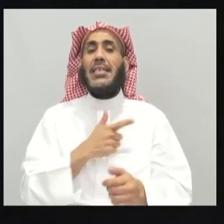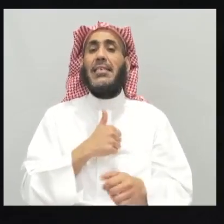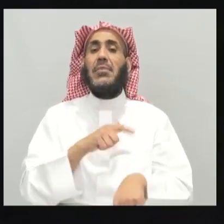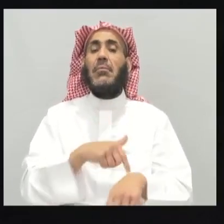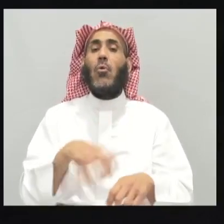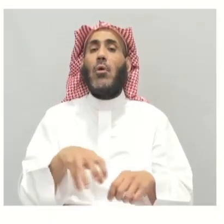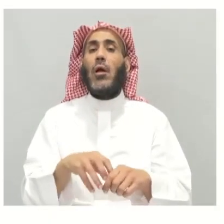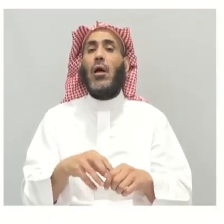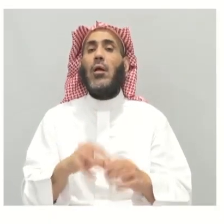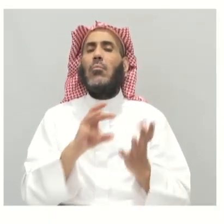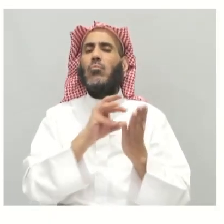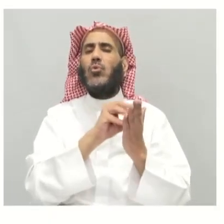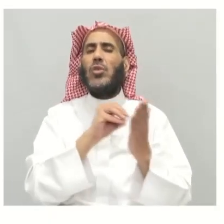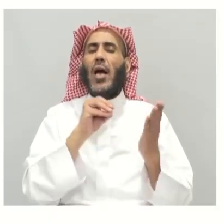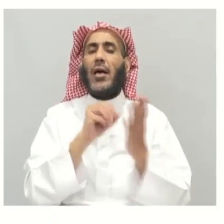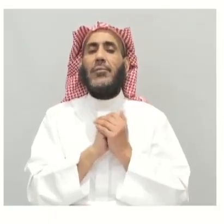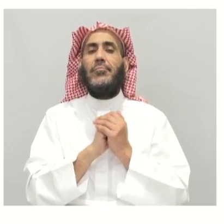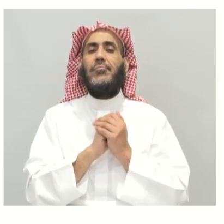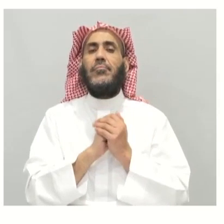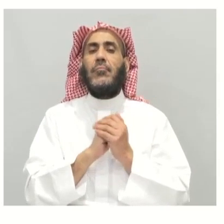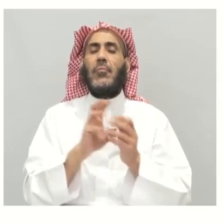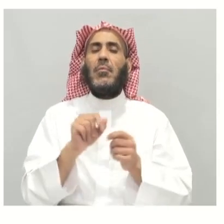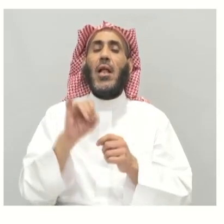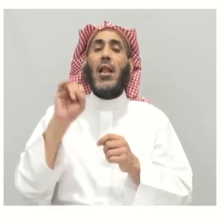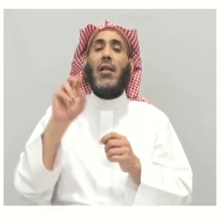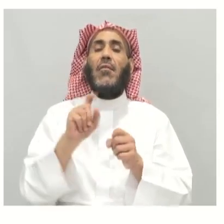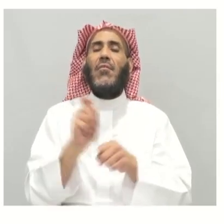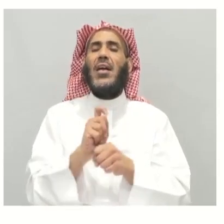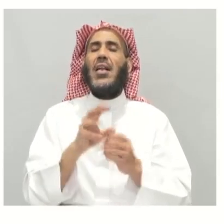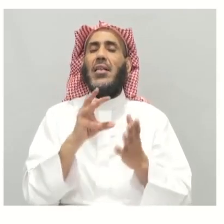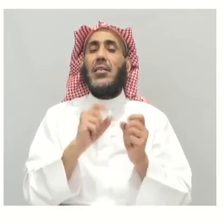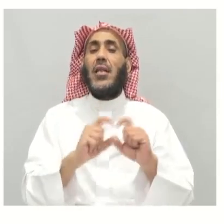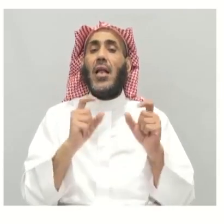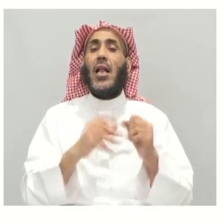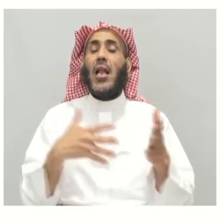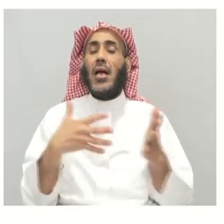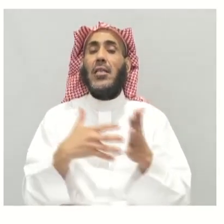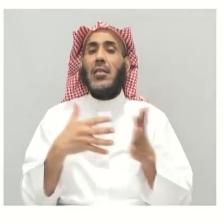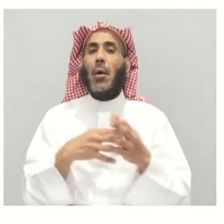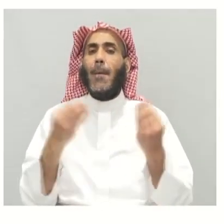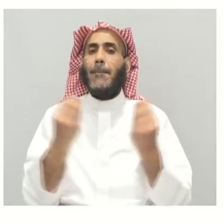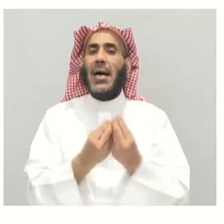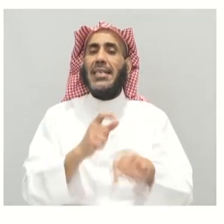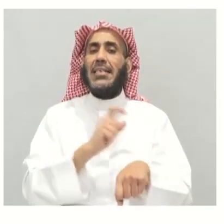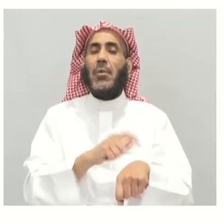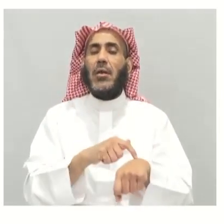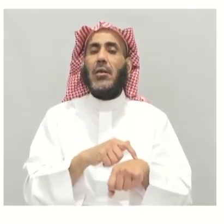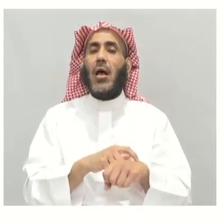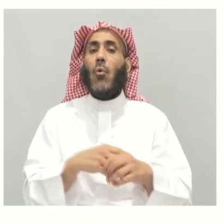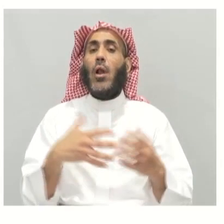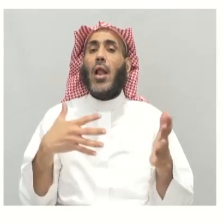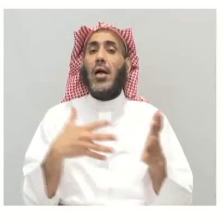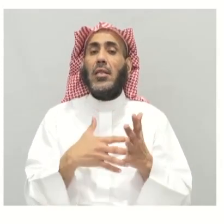الزمان والمكان مشتقان من الفعل للدلالة على الحدث والزمان أو